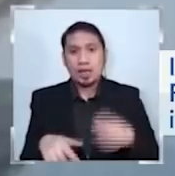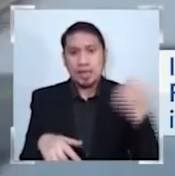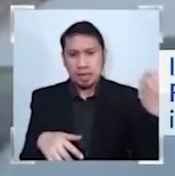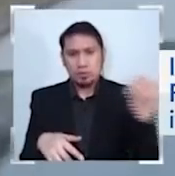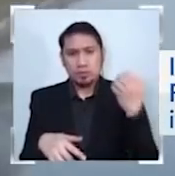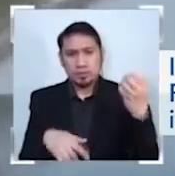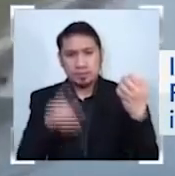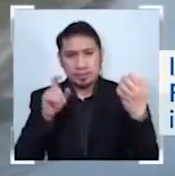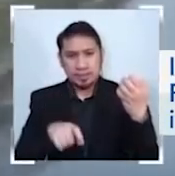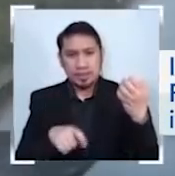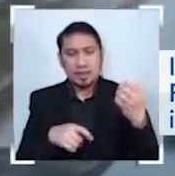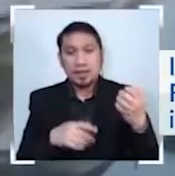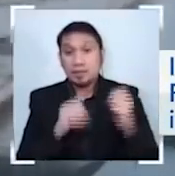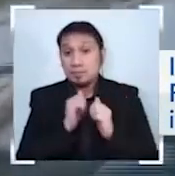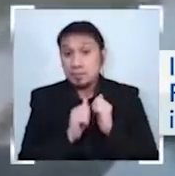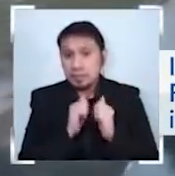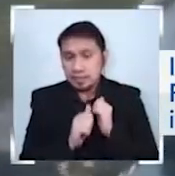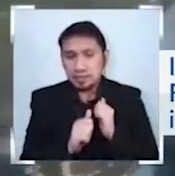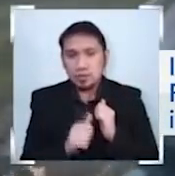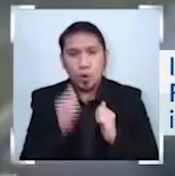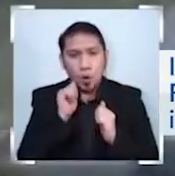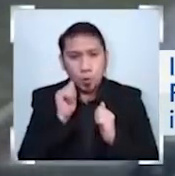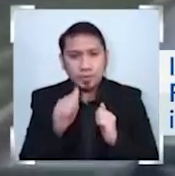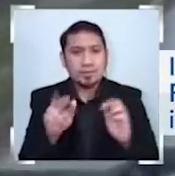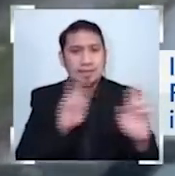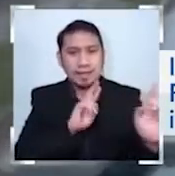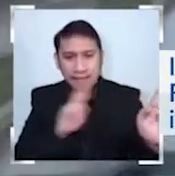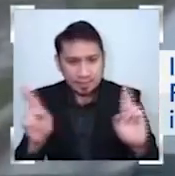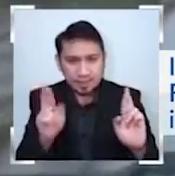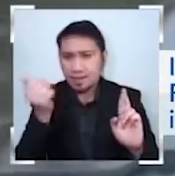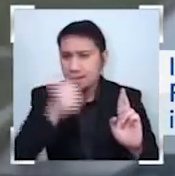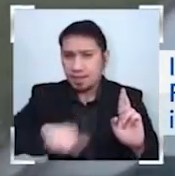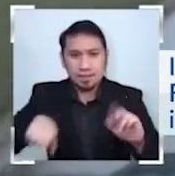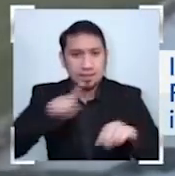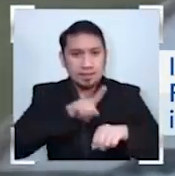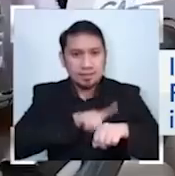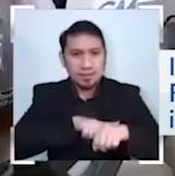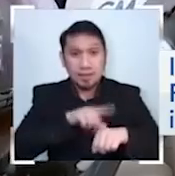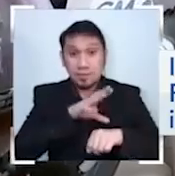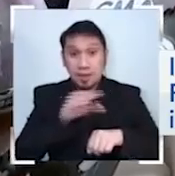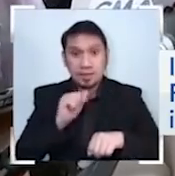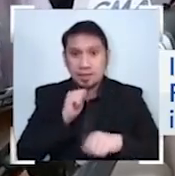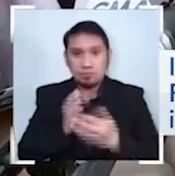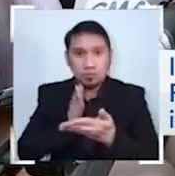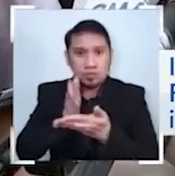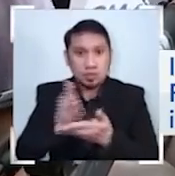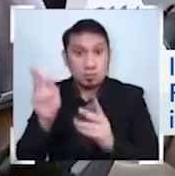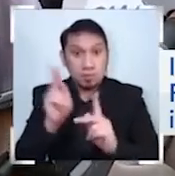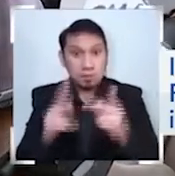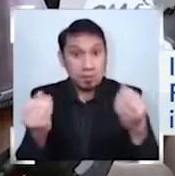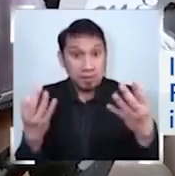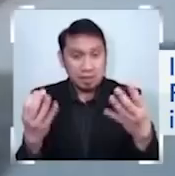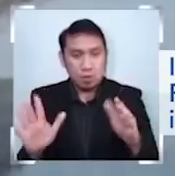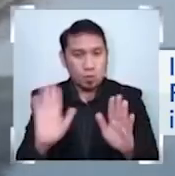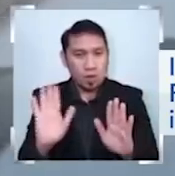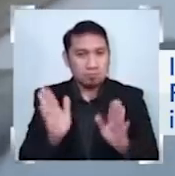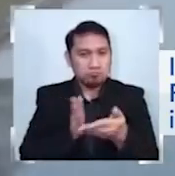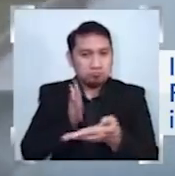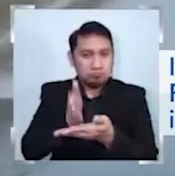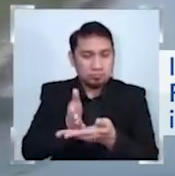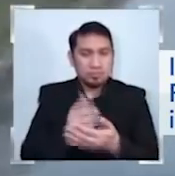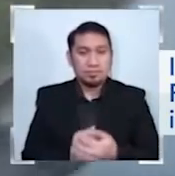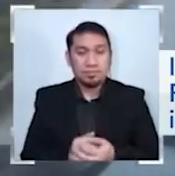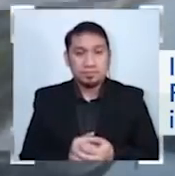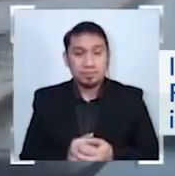Ukraine. Ibig sabihin, dapat maganda silang lumikas at umiwas sa pagpunta sa matataong lugar. Si Foreign Affairs Secretary Teddy Boy Luxindao